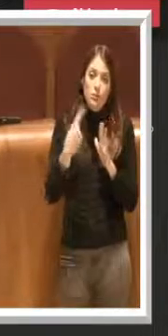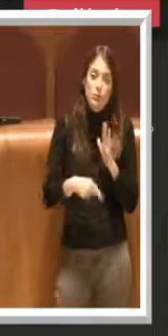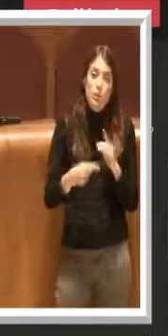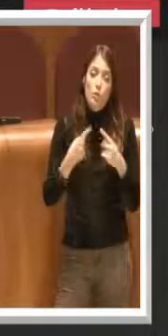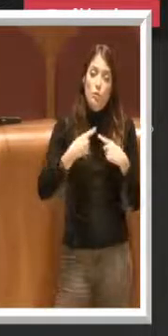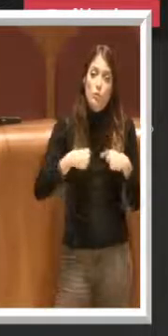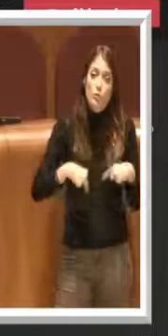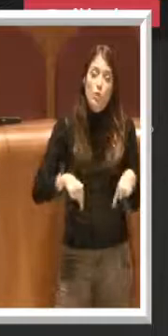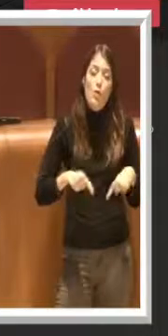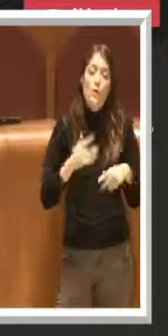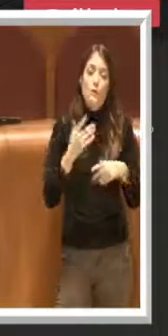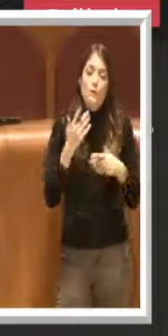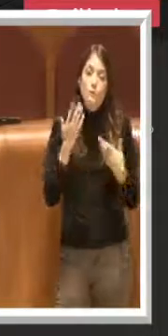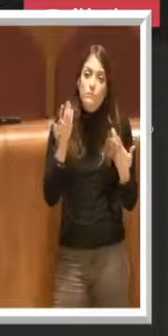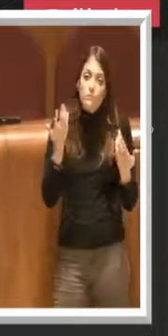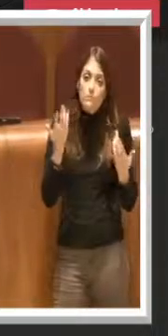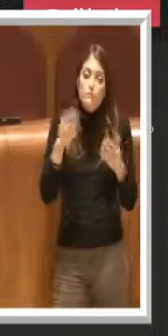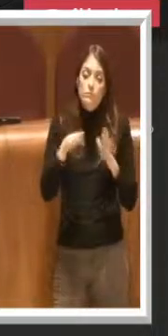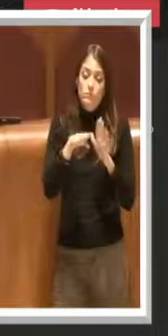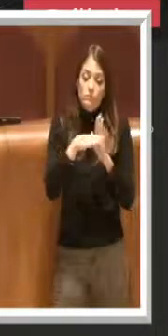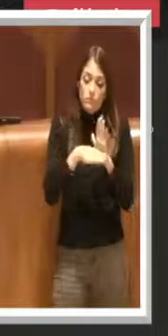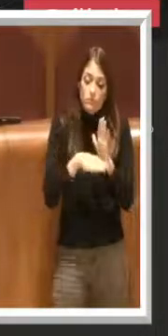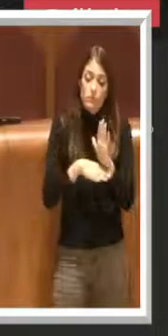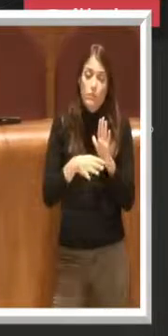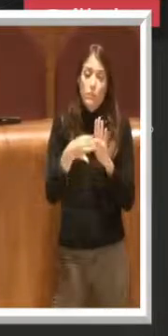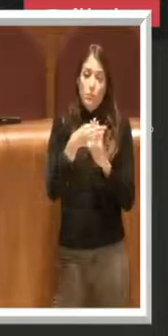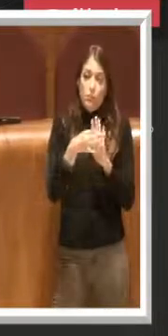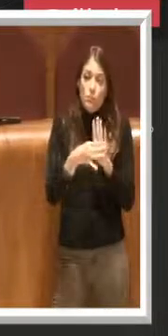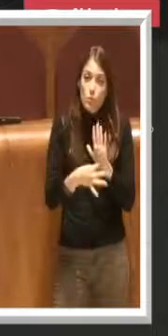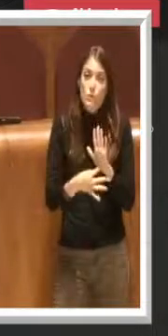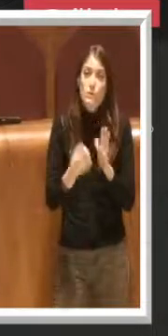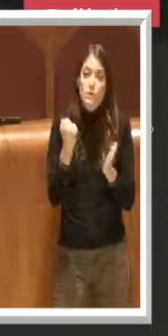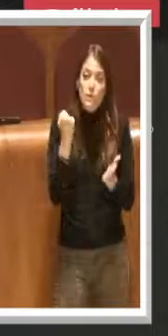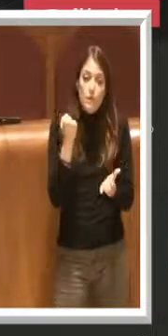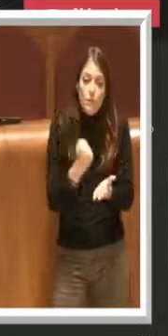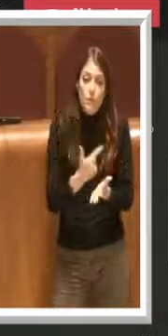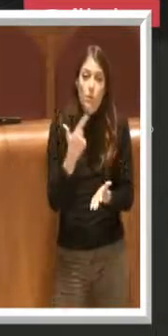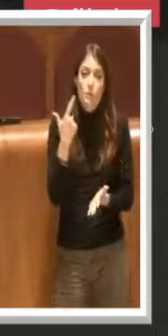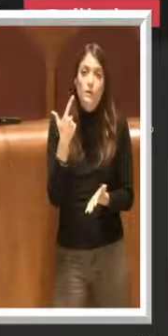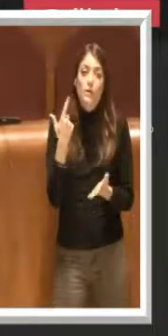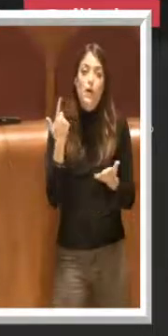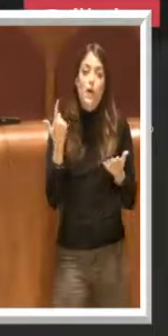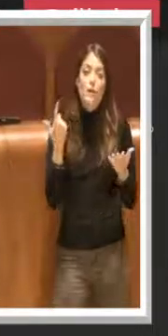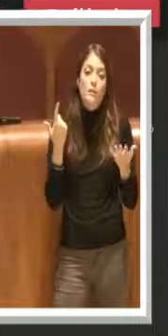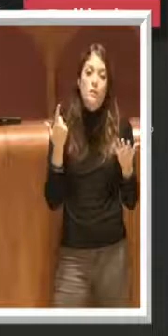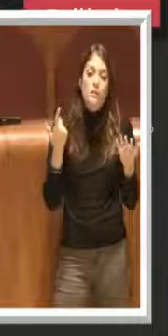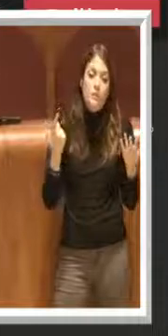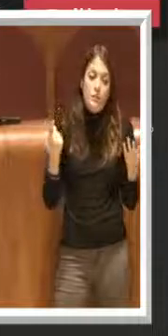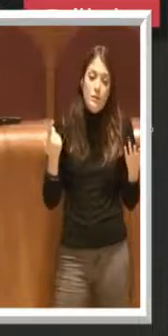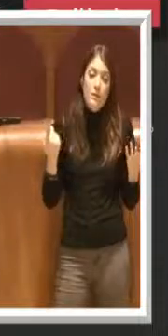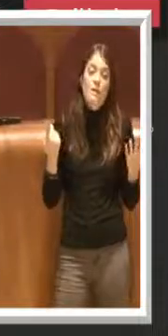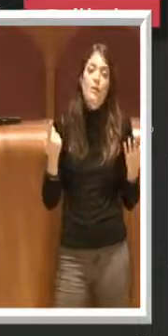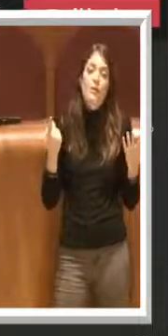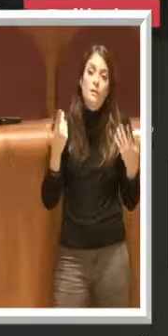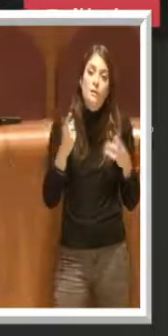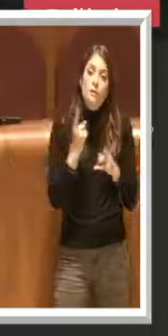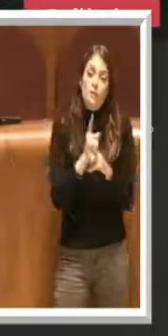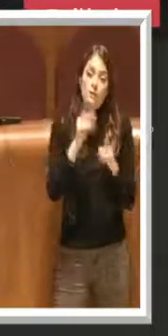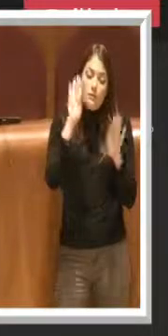noi facciamo, elenchiamo proprio i punti fondamentali che dovranno essere presi